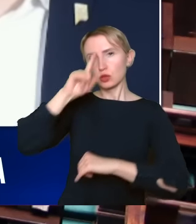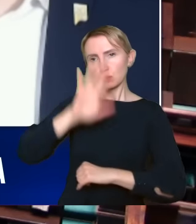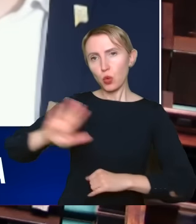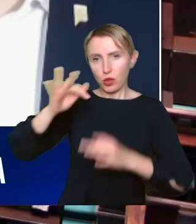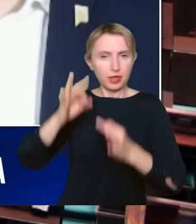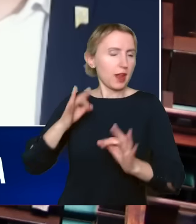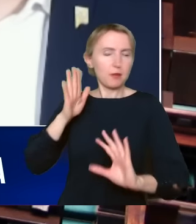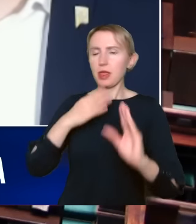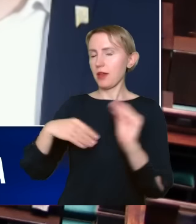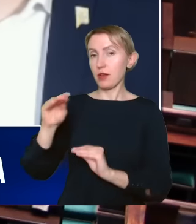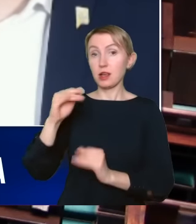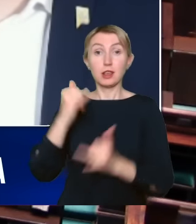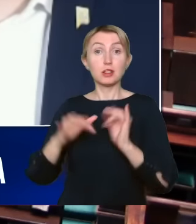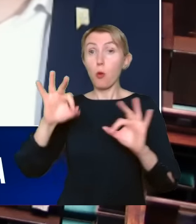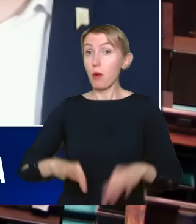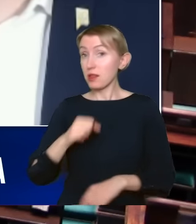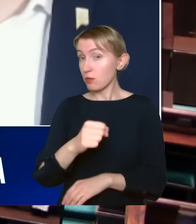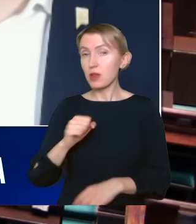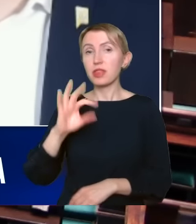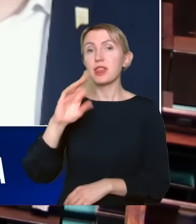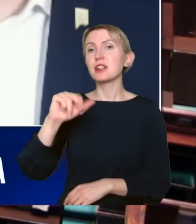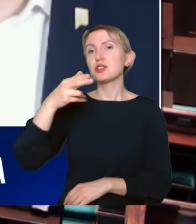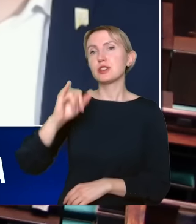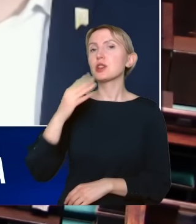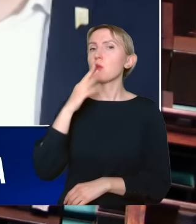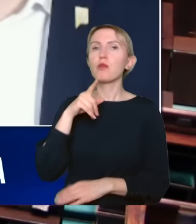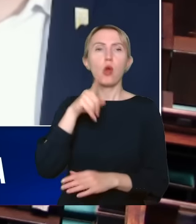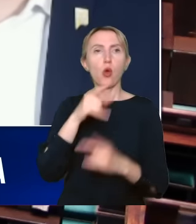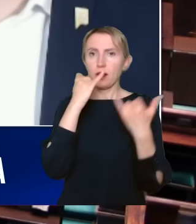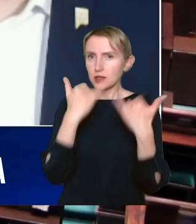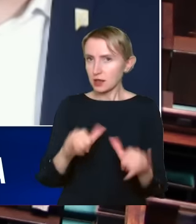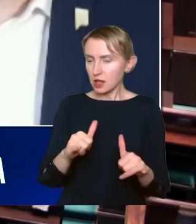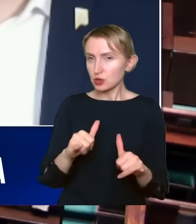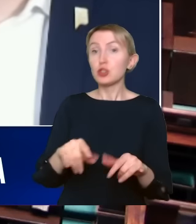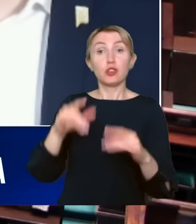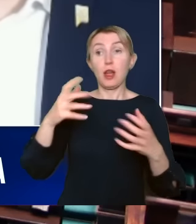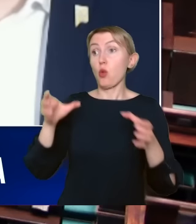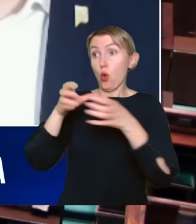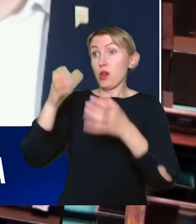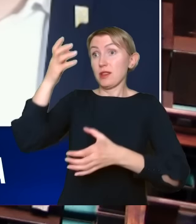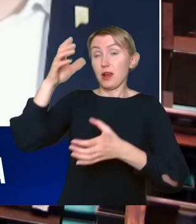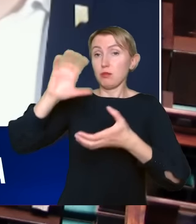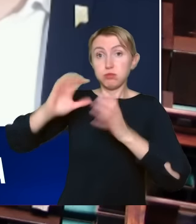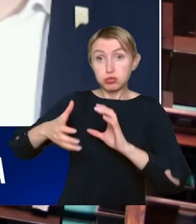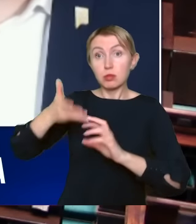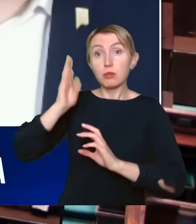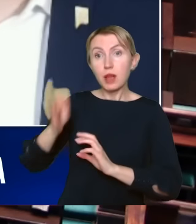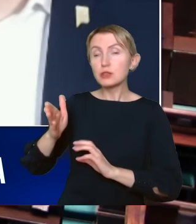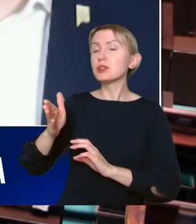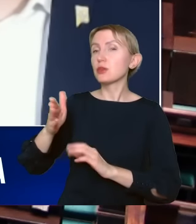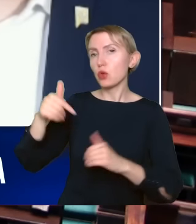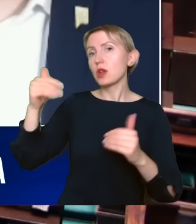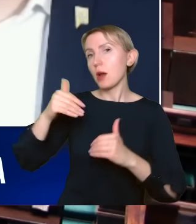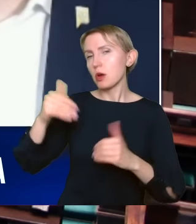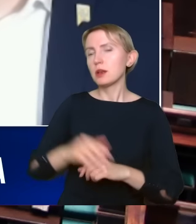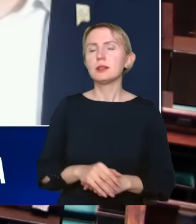obecnie. Jeżeli pan poseł Tarczyński twierdzi, że jest inaczej i że ta koalicja się rozpadnie, to jestem gotowy nie, się nie, ale to jest, ale